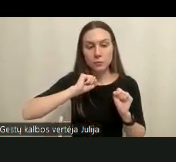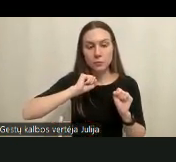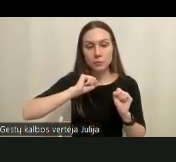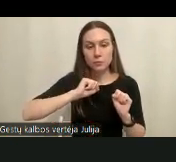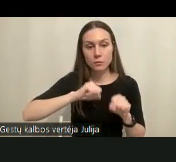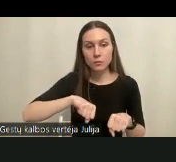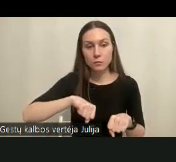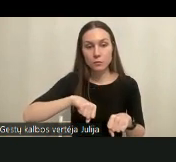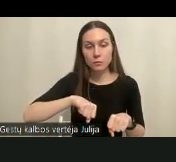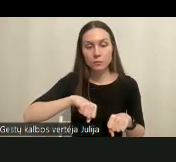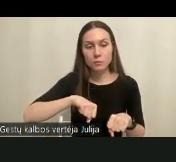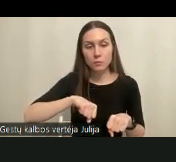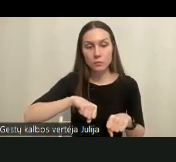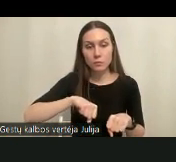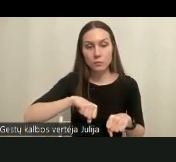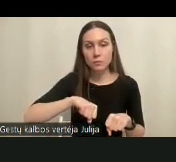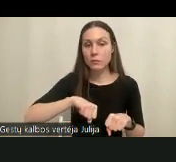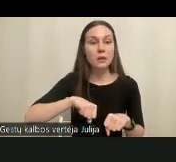skaityti, kad negalima vaikams